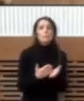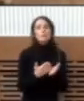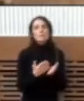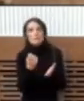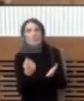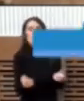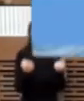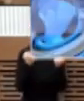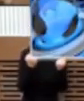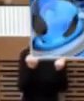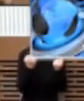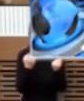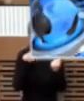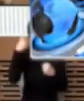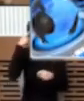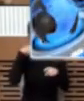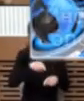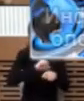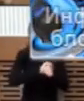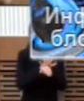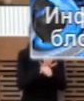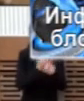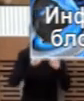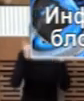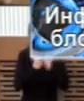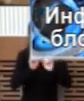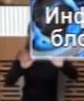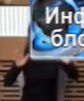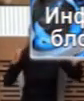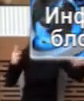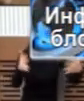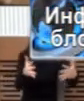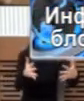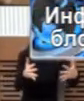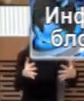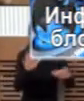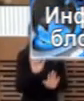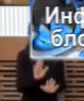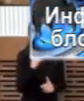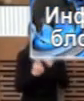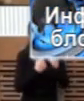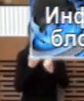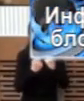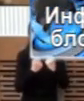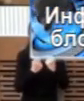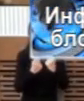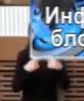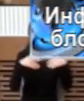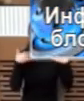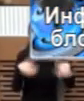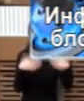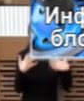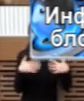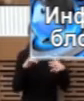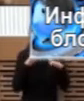Srbija će verovatno morati da izdvoji između 50 i 60 miliona dolara za nabavku vakcina protiv koronavirusa, s tim što